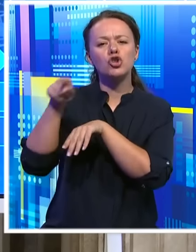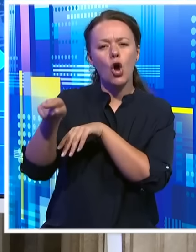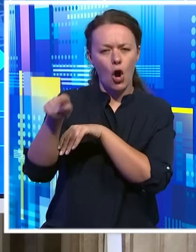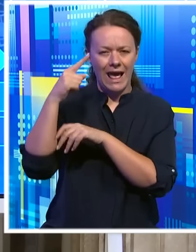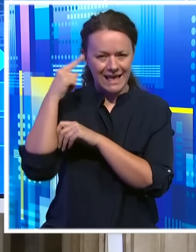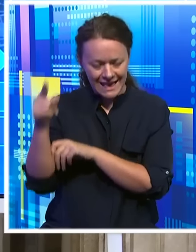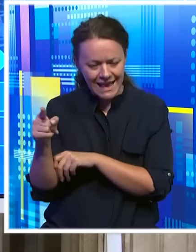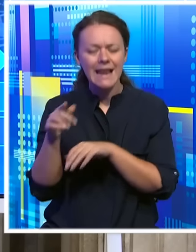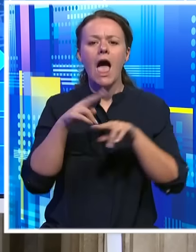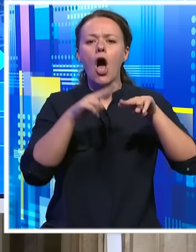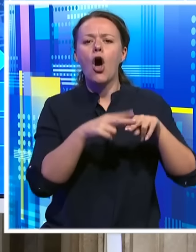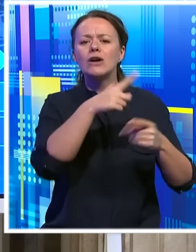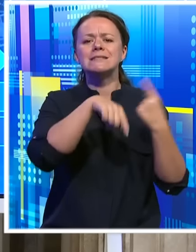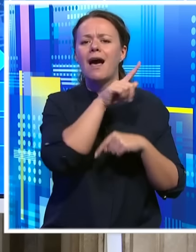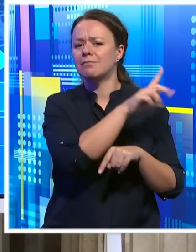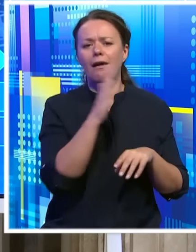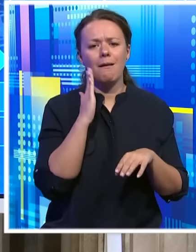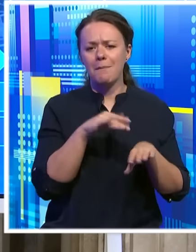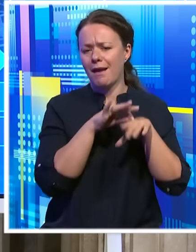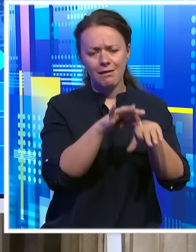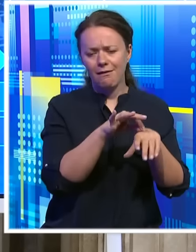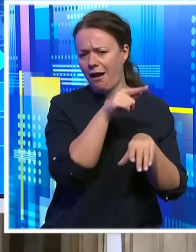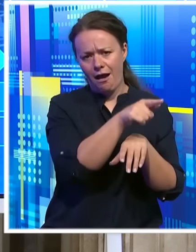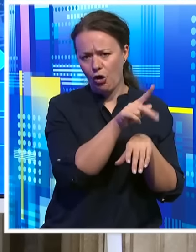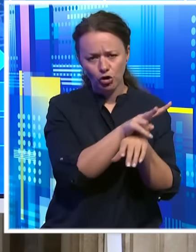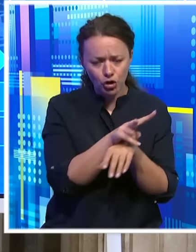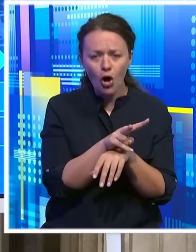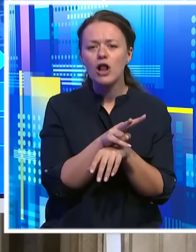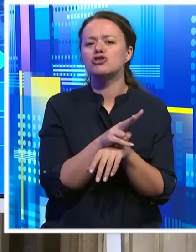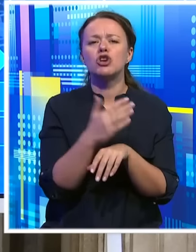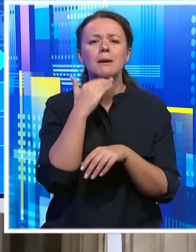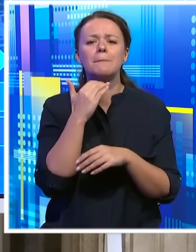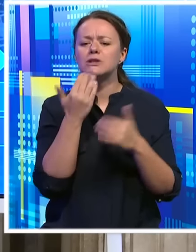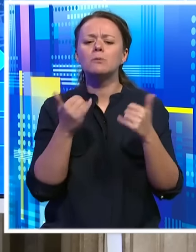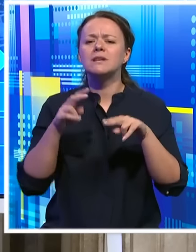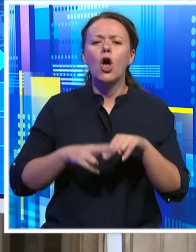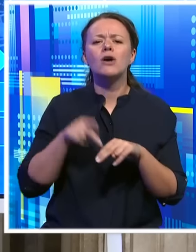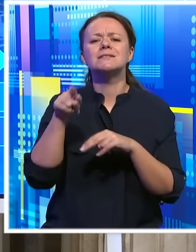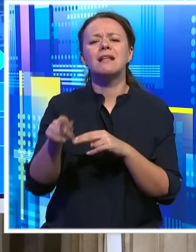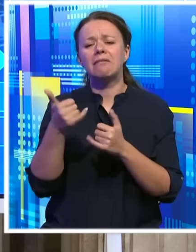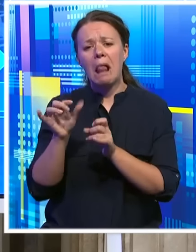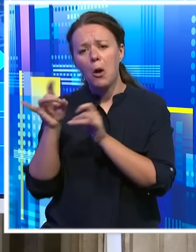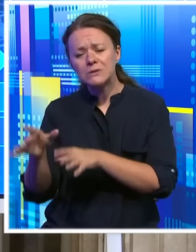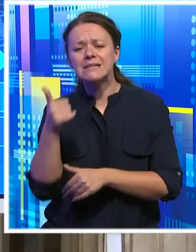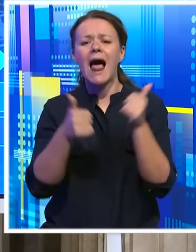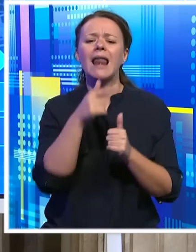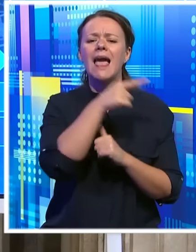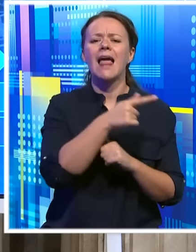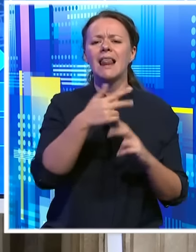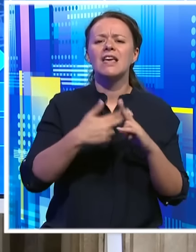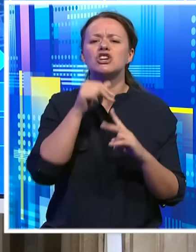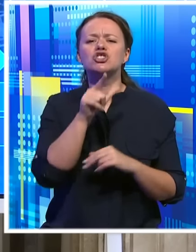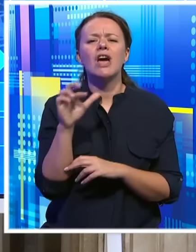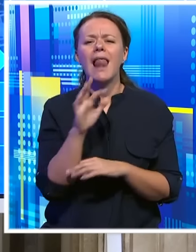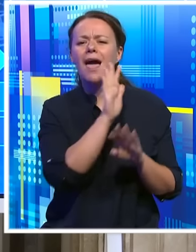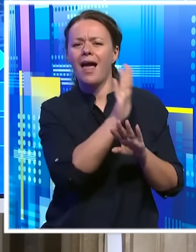pod kontrolom Amerike, gotovo minimalne količine, bez obzira da li se nalaze u Australiji i Čileu, što su, gde su najveća nalazišta, ali